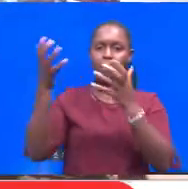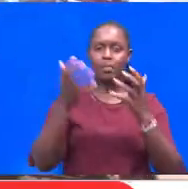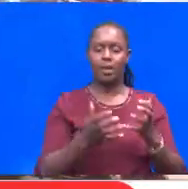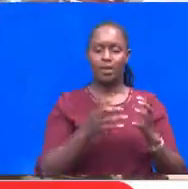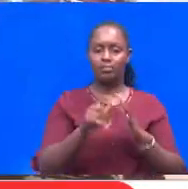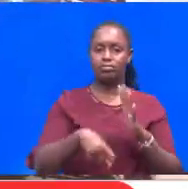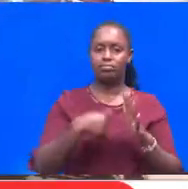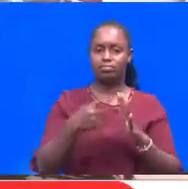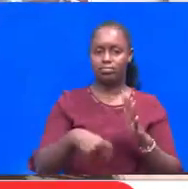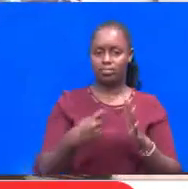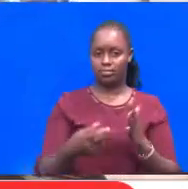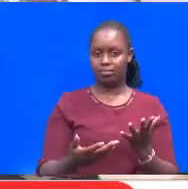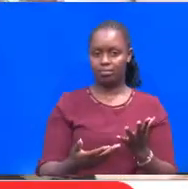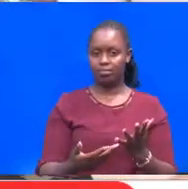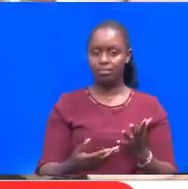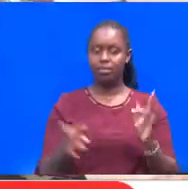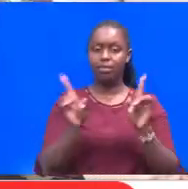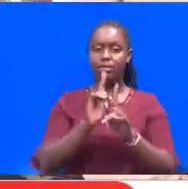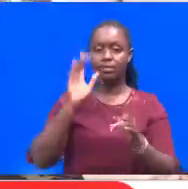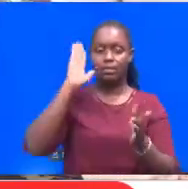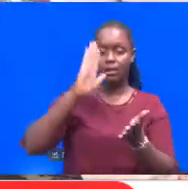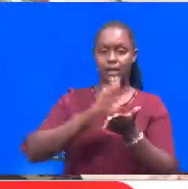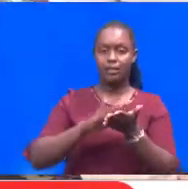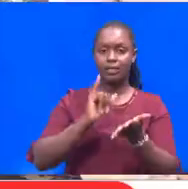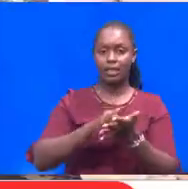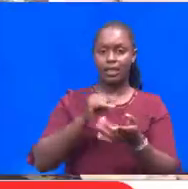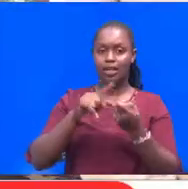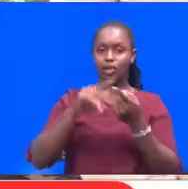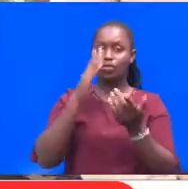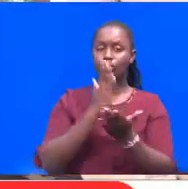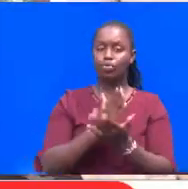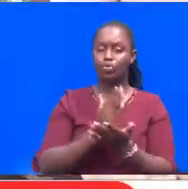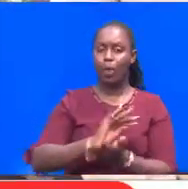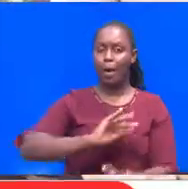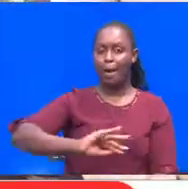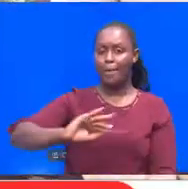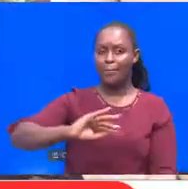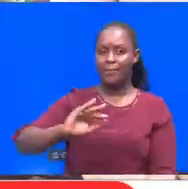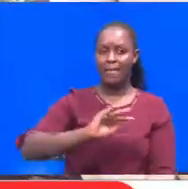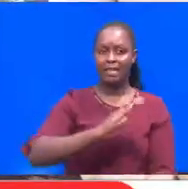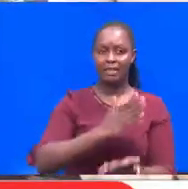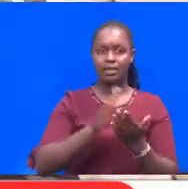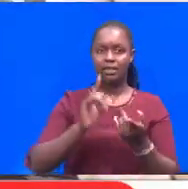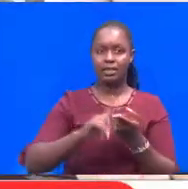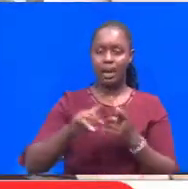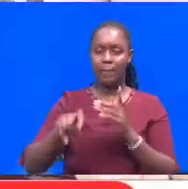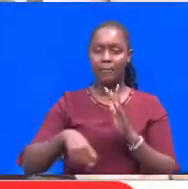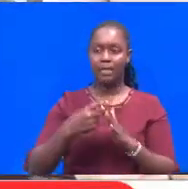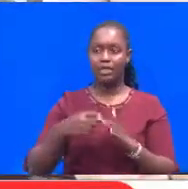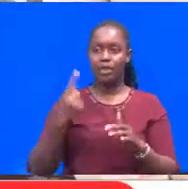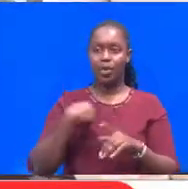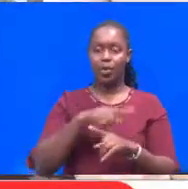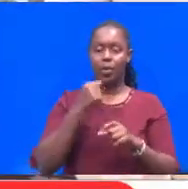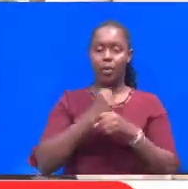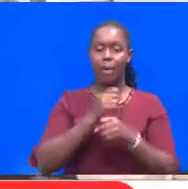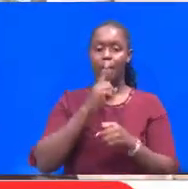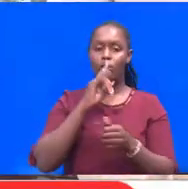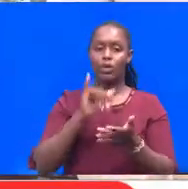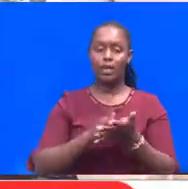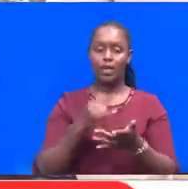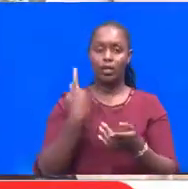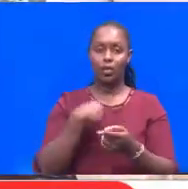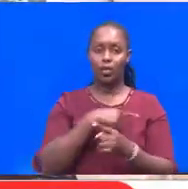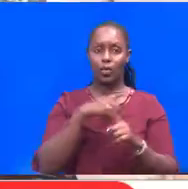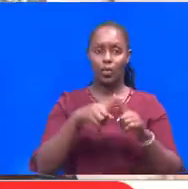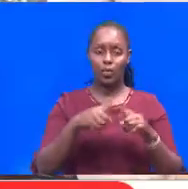masoko. Naamini kuna loto machine imepaki katika centers nyingi katika kaunti. Na tuta strike every town, every